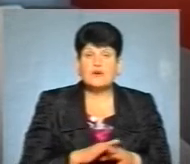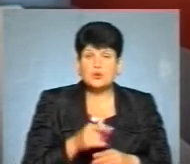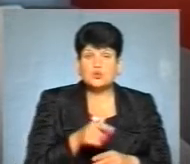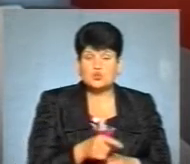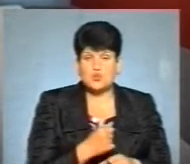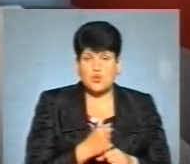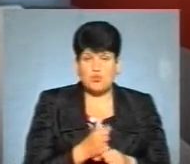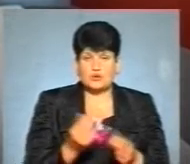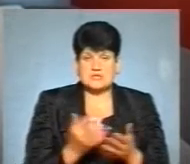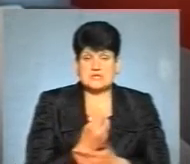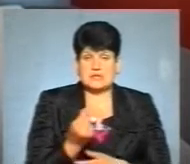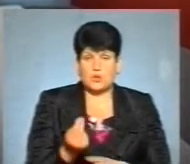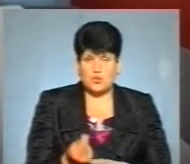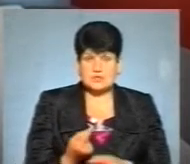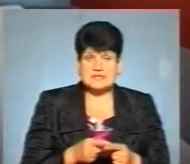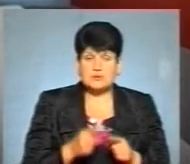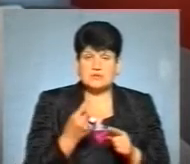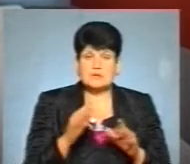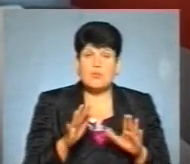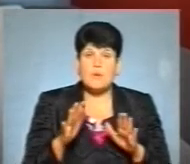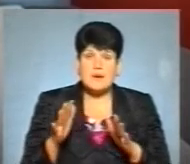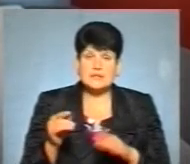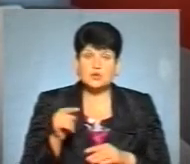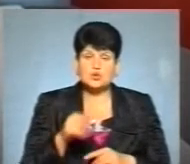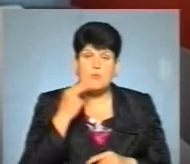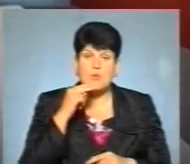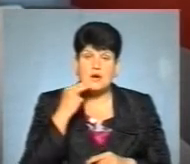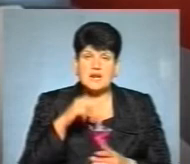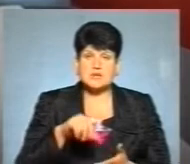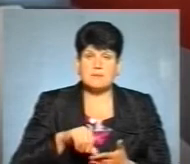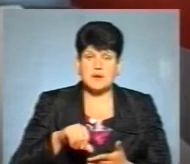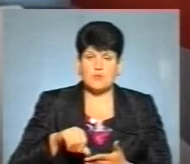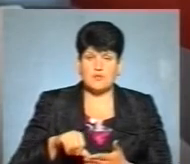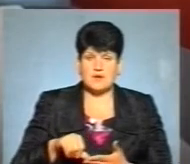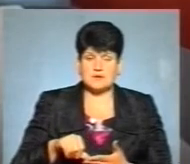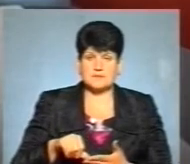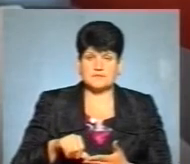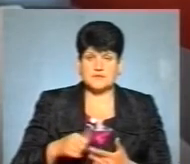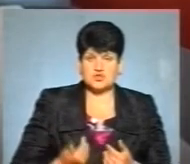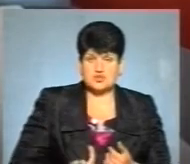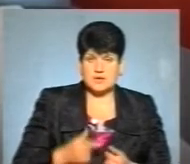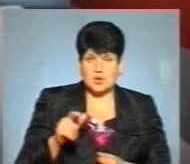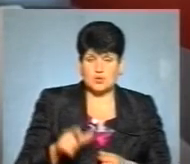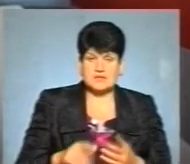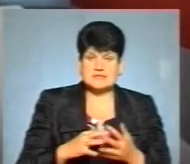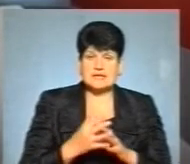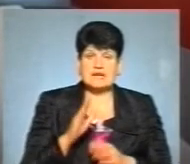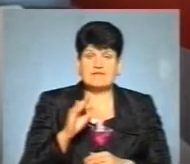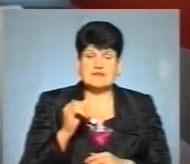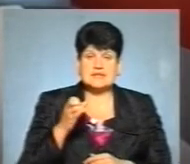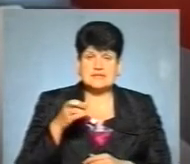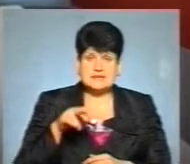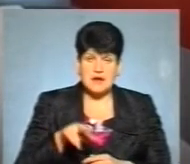і знайти кошти для цього. Це один із моментів для того, щоб покращити перебування і життя людей в селі Вістя. Але саме